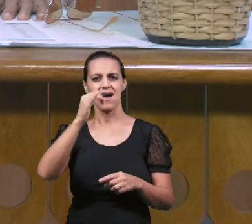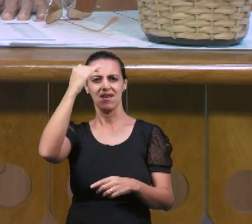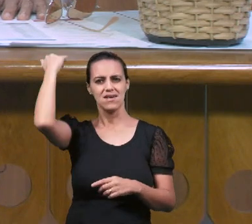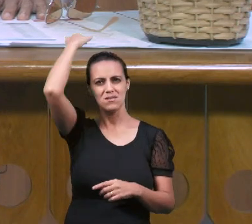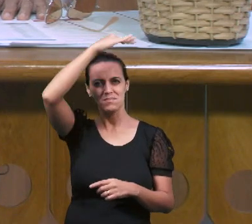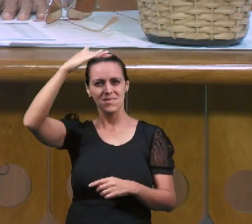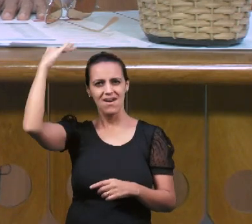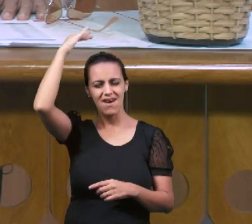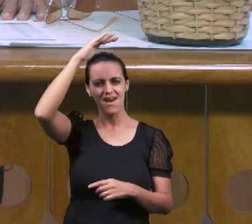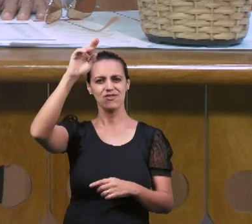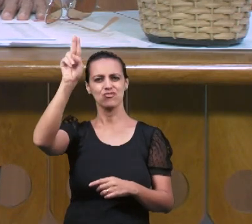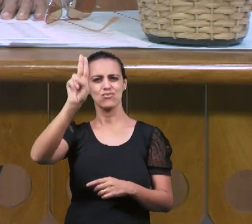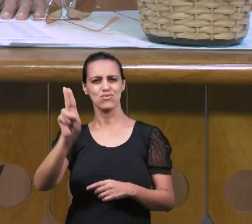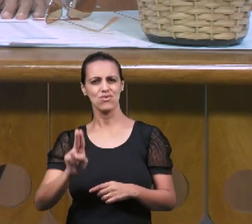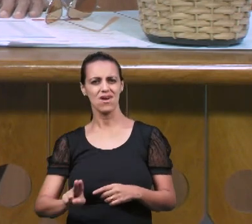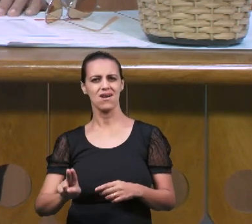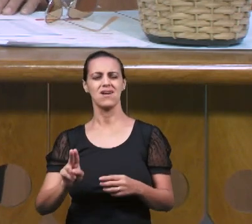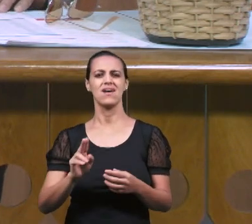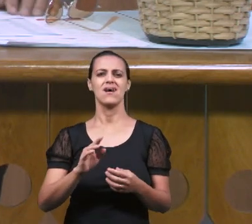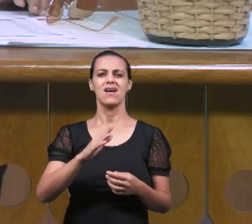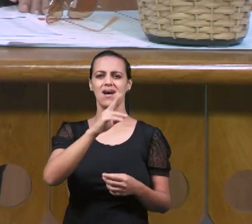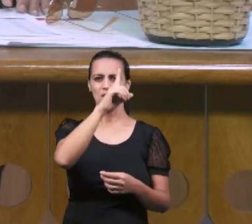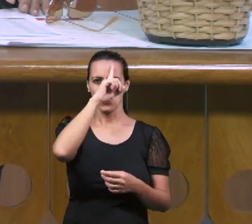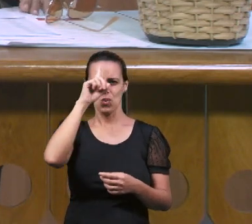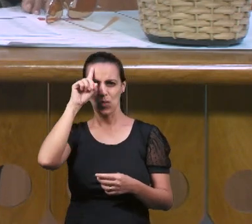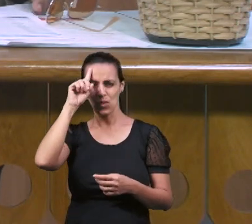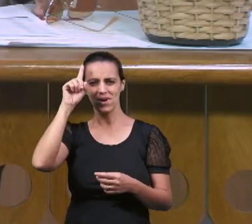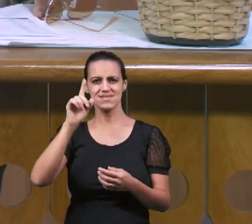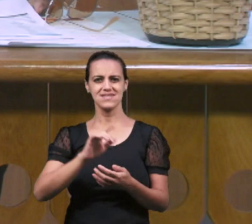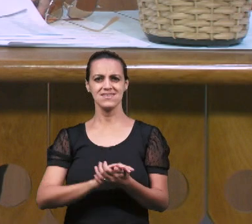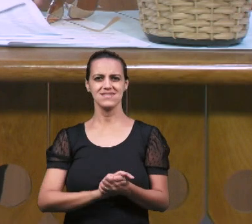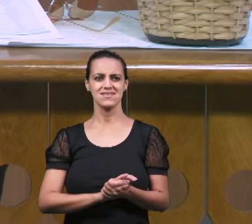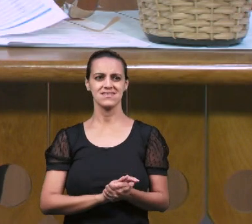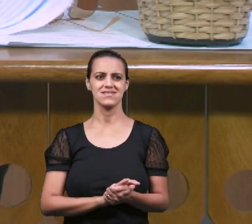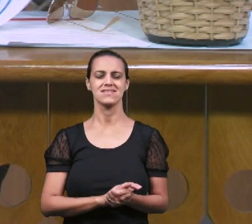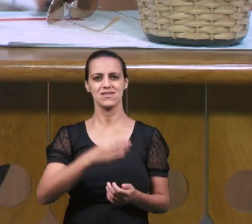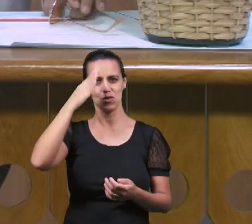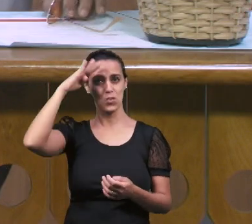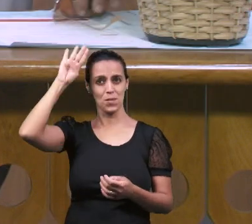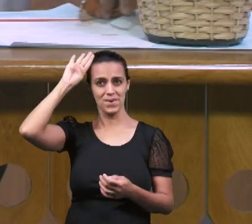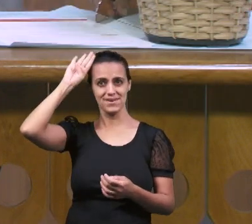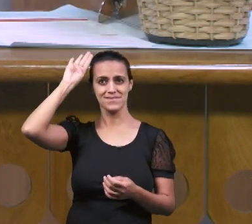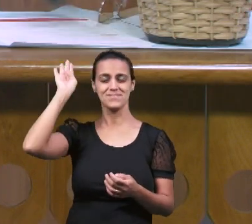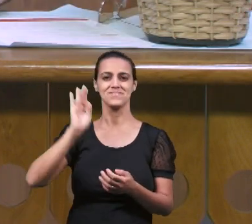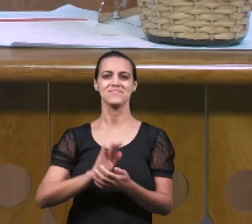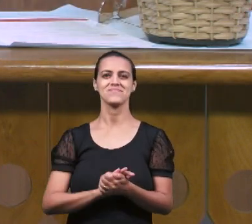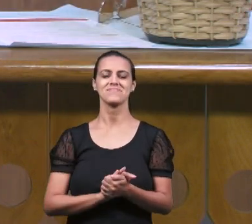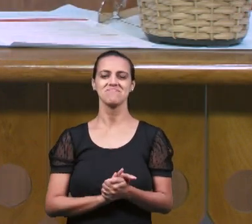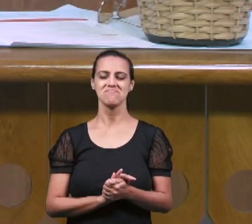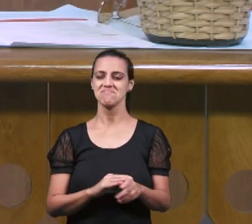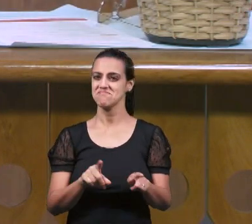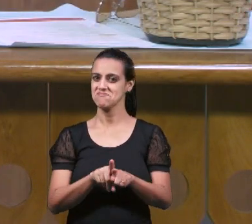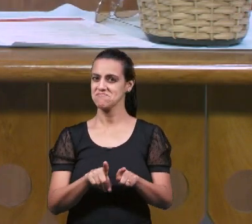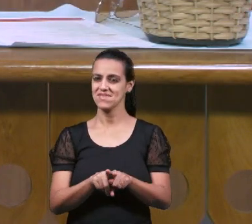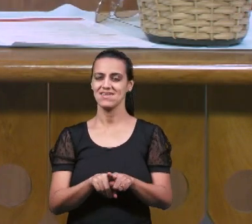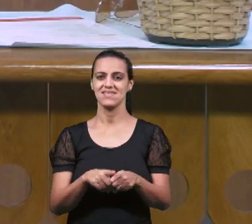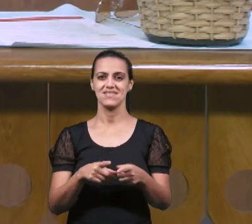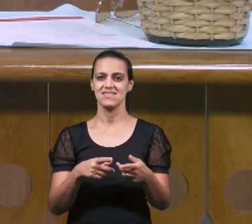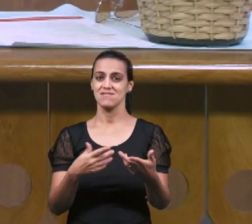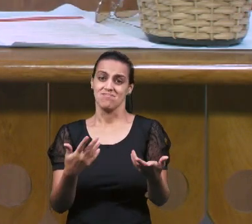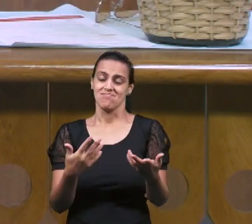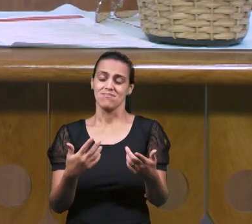pourrait participer plus. Canada pourrait être plus grand. Mais nous connaissons les difficultés que nous vivons,